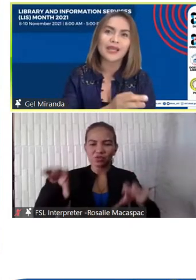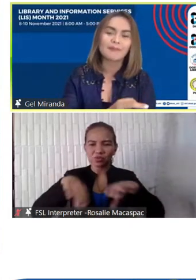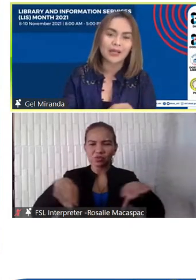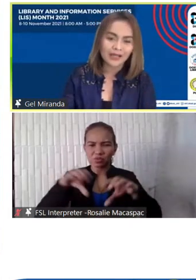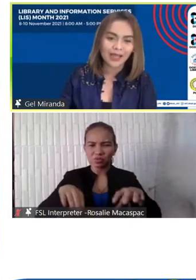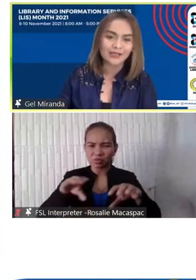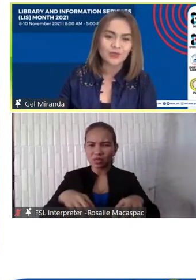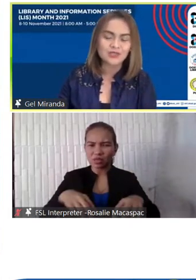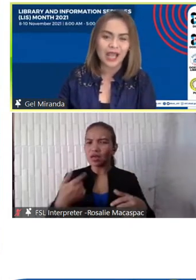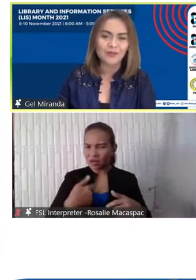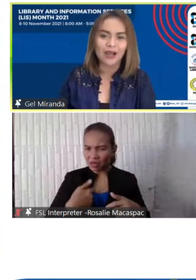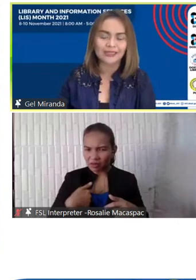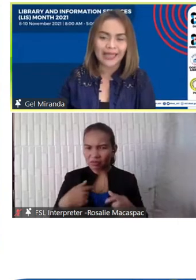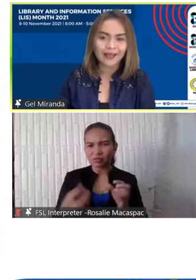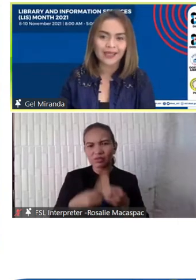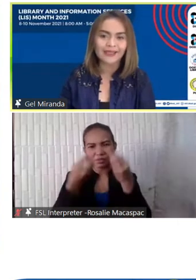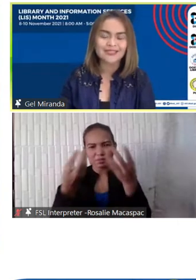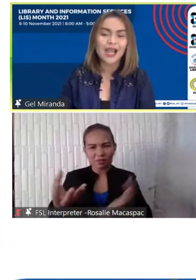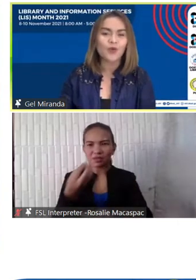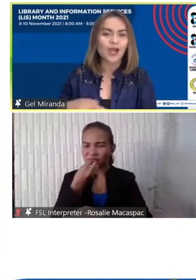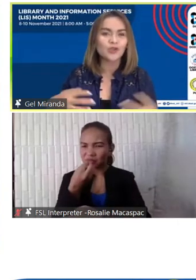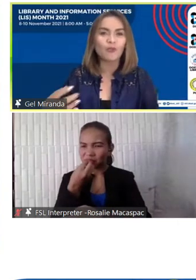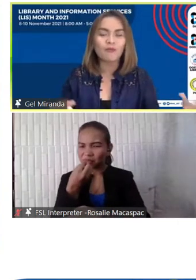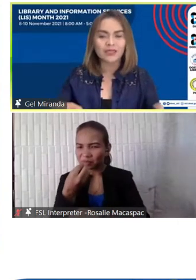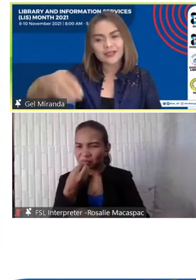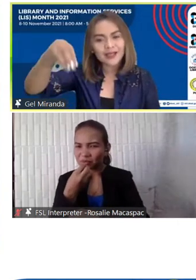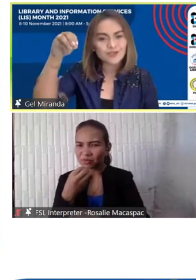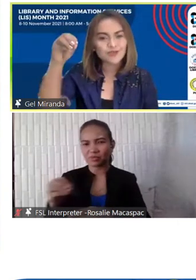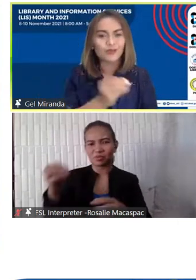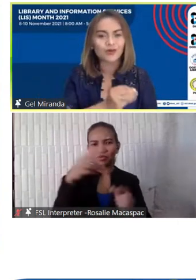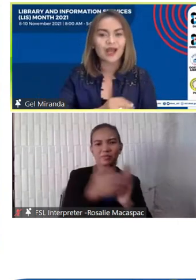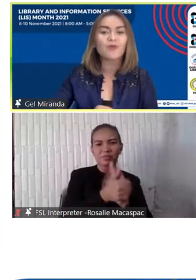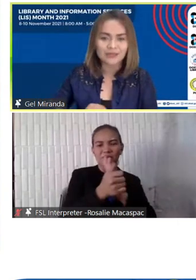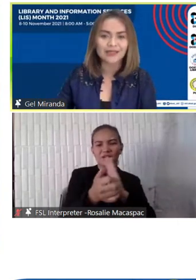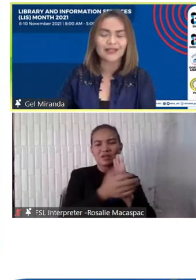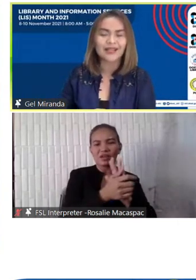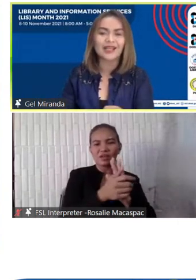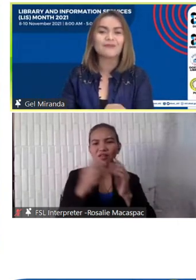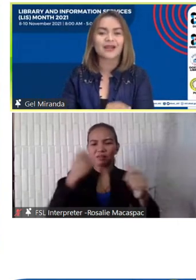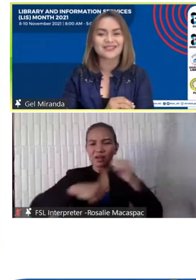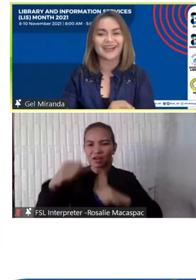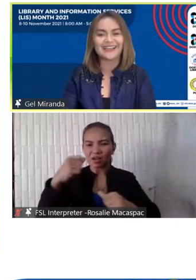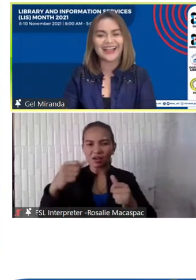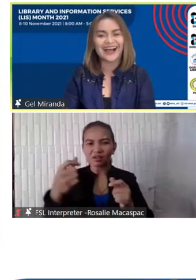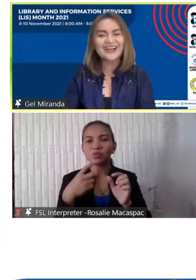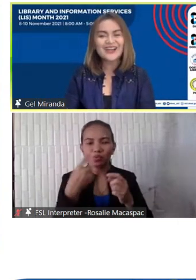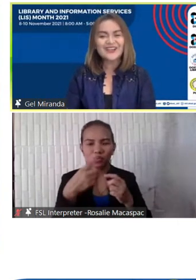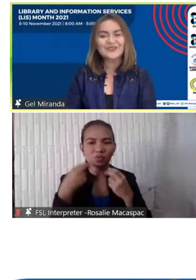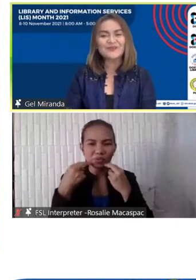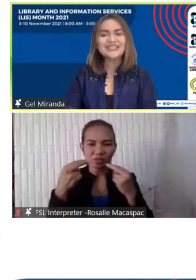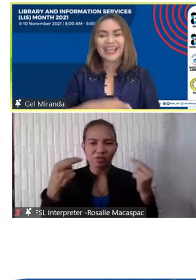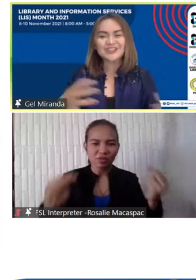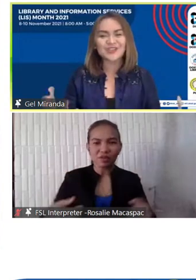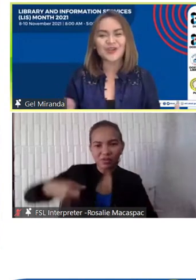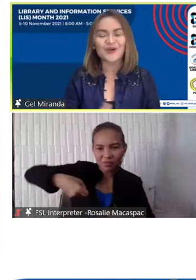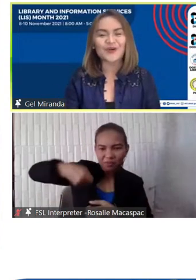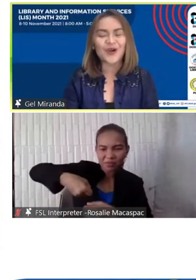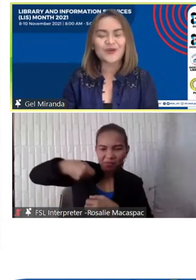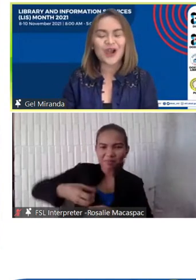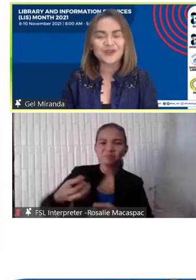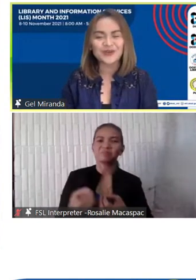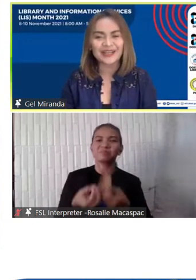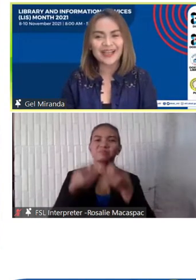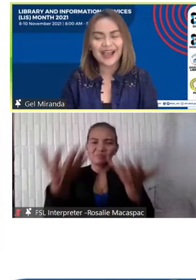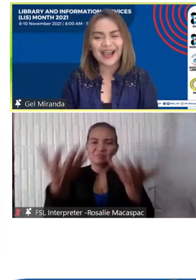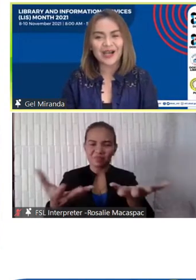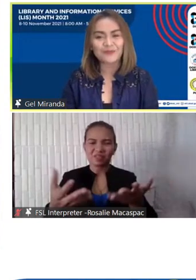nagbibigay ng pagkain doon sa aming mga talents, kung adobo man yan na nakasupot, ako magdadala niyan para sa kanila. So na-enjoy po kung ano